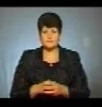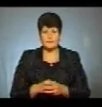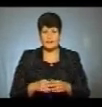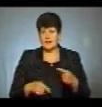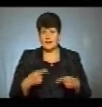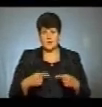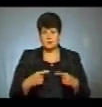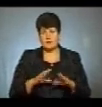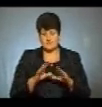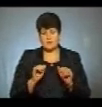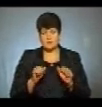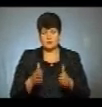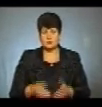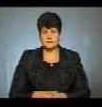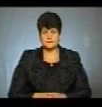оспорюю, що може бути.